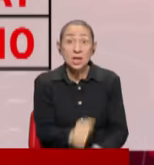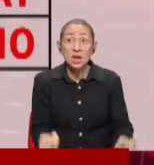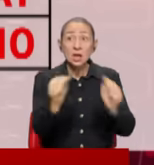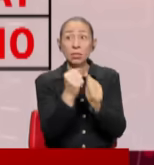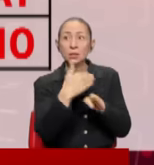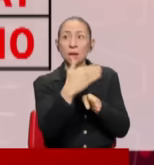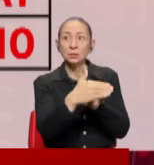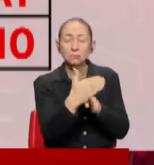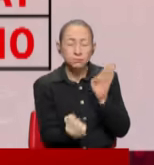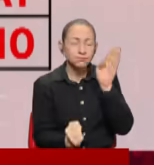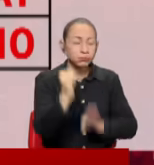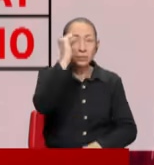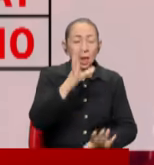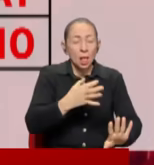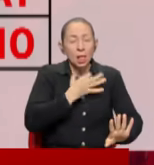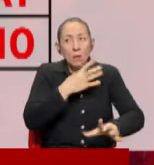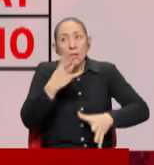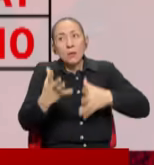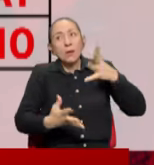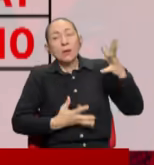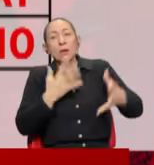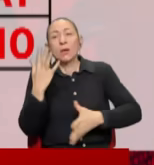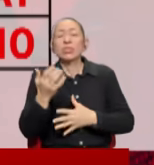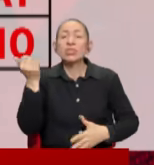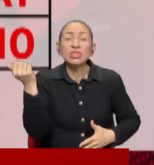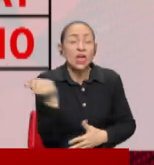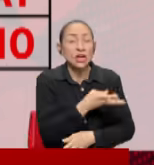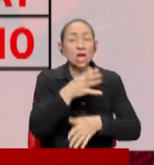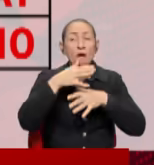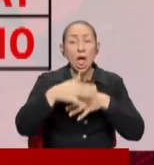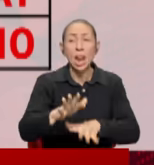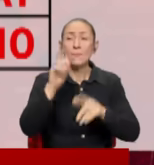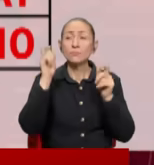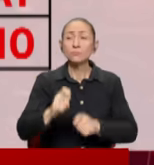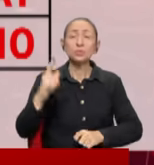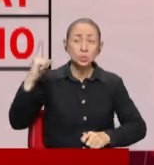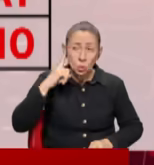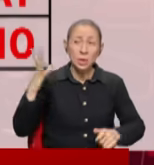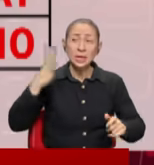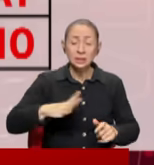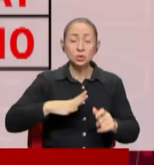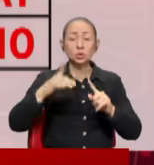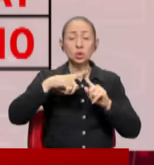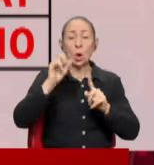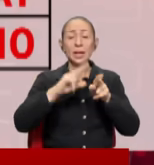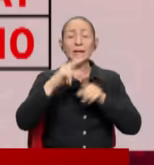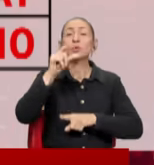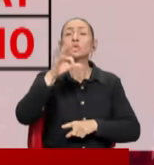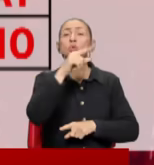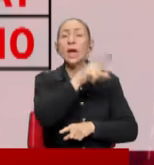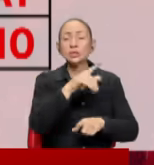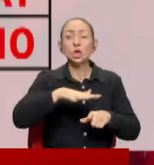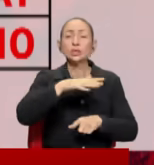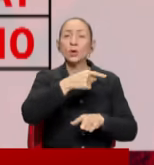artan taksitler dar gelirlinin bütçesini aştı. Defalarca eylem yapıp sesini duyurmaya çalışan TOKİ Tuzla sosyal konut